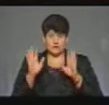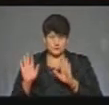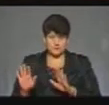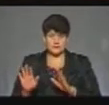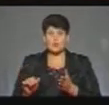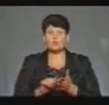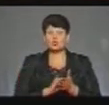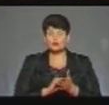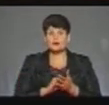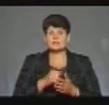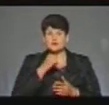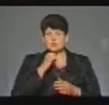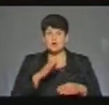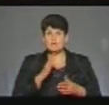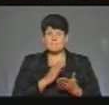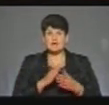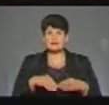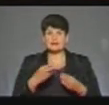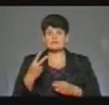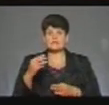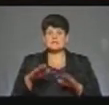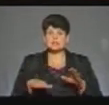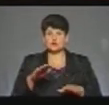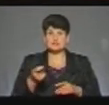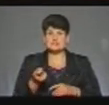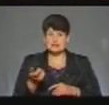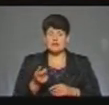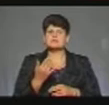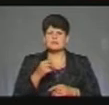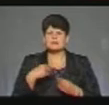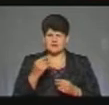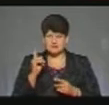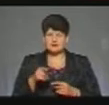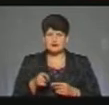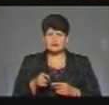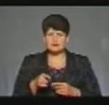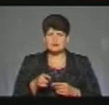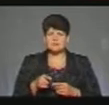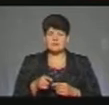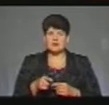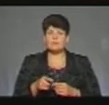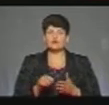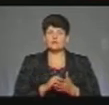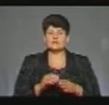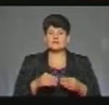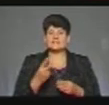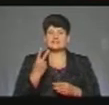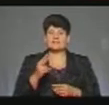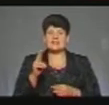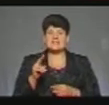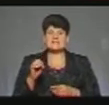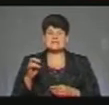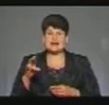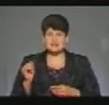по документах дідусі мали видати 20 тонн зерна. Знаєте, скільки видали? Скільки? По документах пише 2 центнера, а бабуся описує, що вона